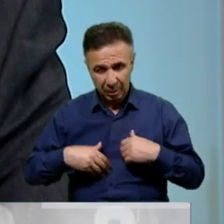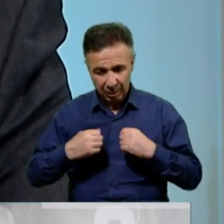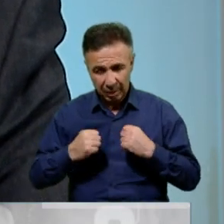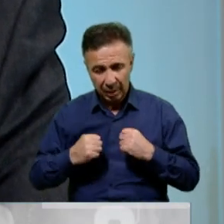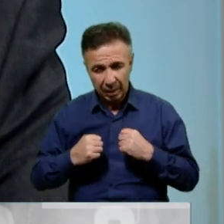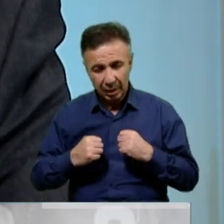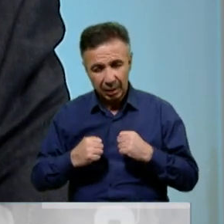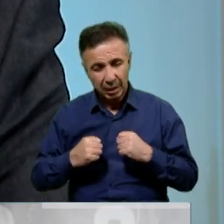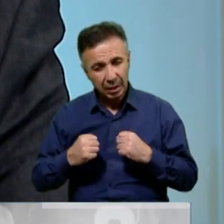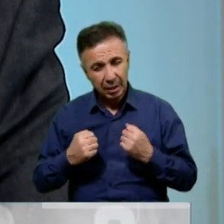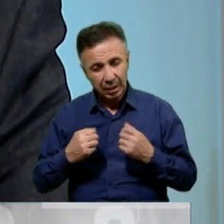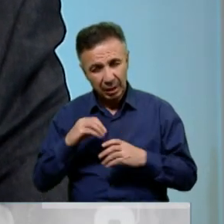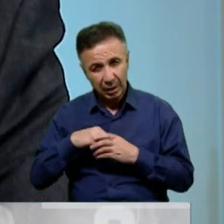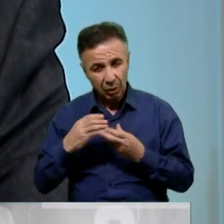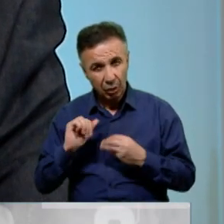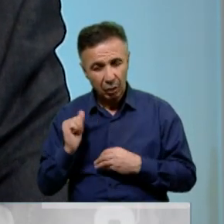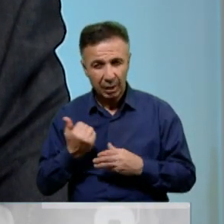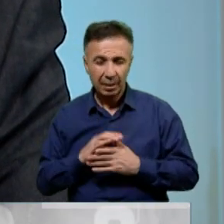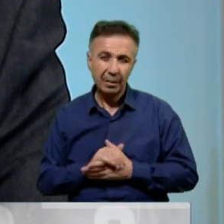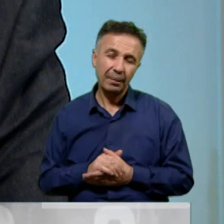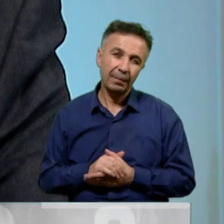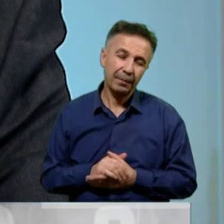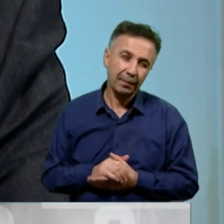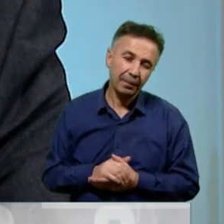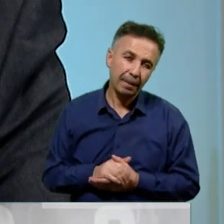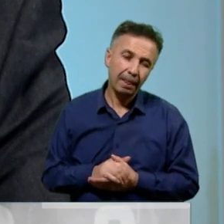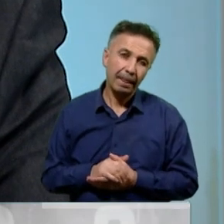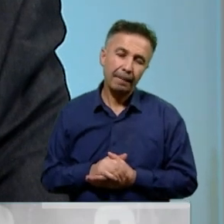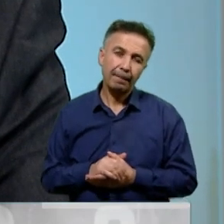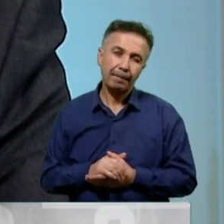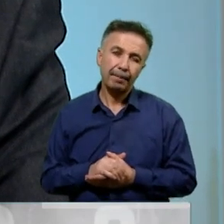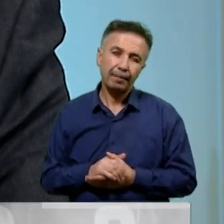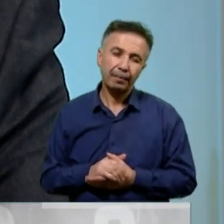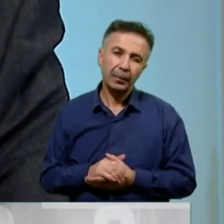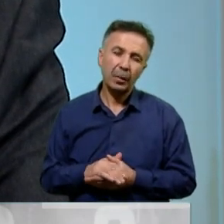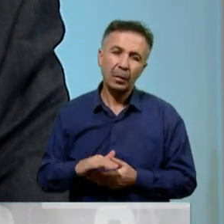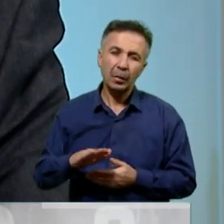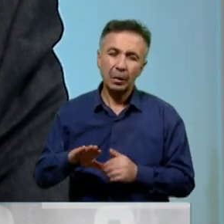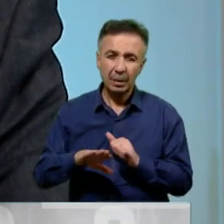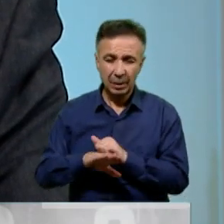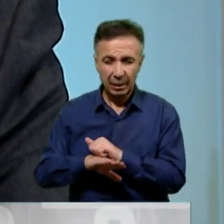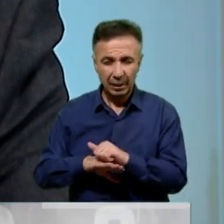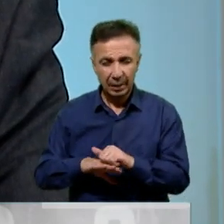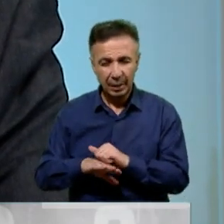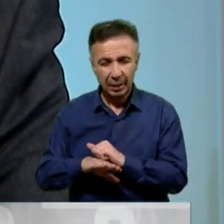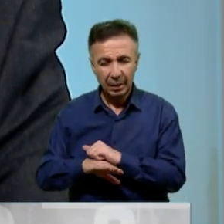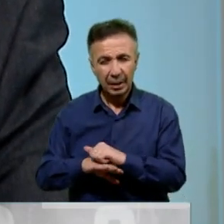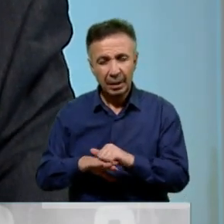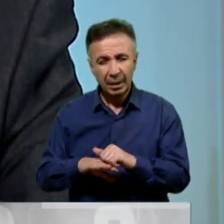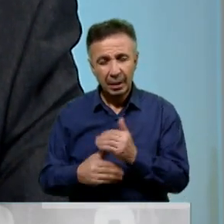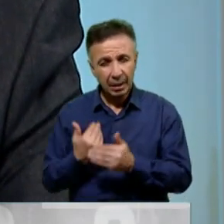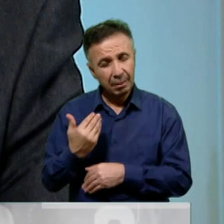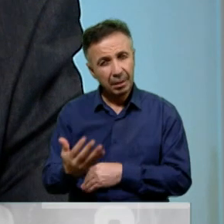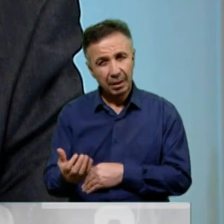ediyor. Sağlık sebebiyle o merhemi kullandığınızdan dolayı onun üzerine yıkamak suretiyle namaz